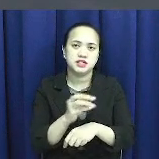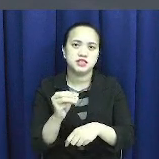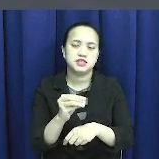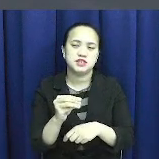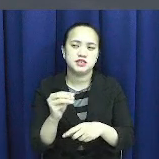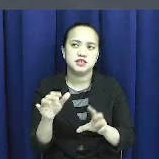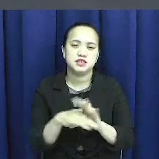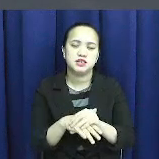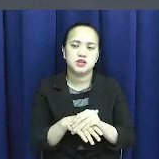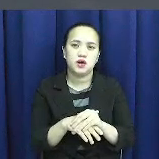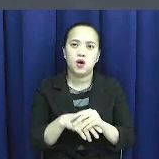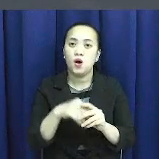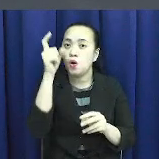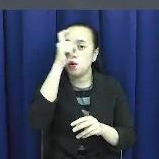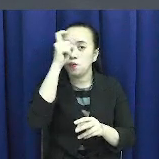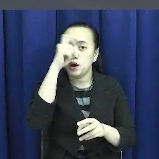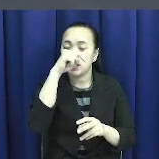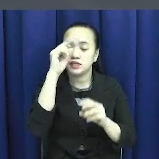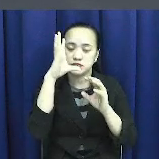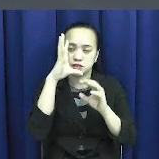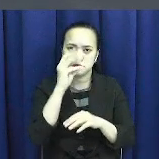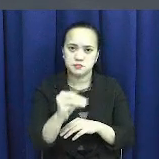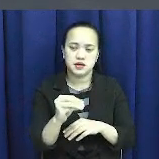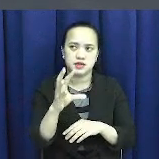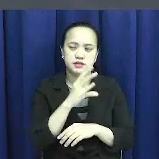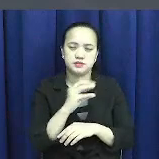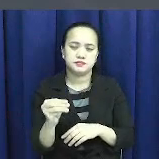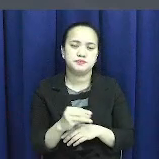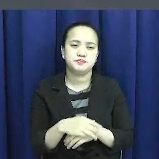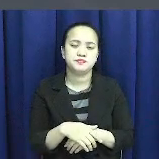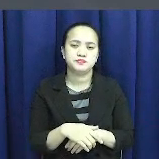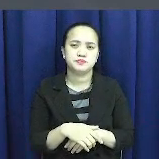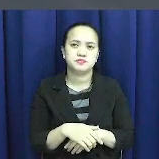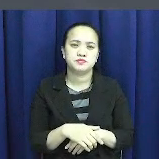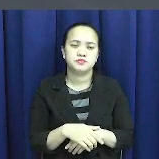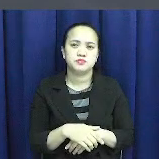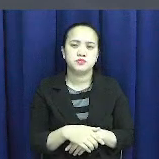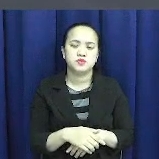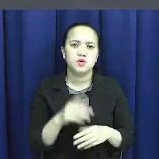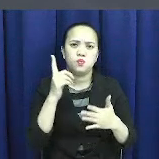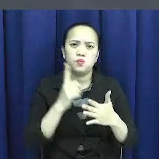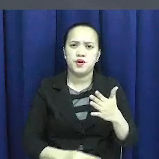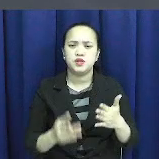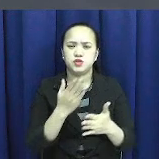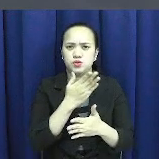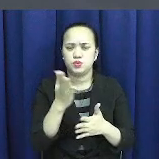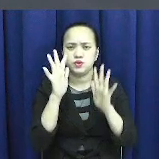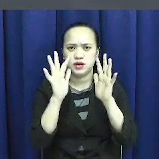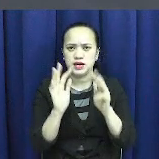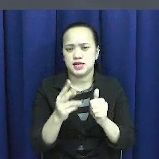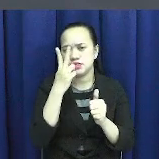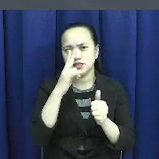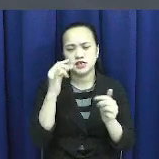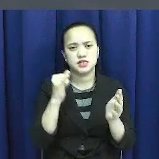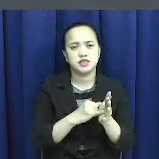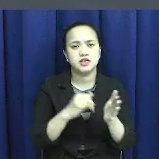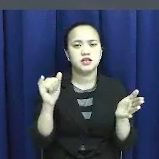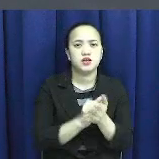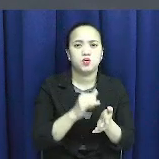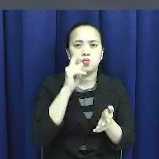rin. Sapagkat gusto nilang kalabanin si Jeremiah. Now, ano po yung makikita natin dito? That one of